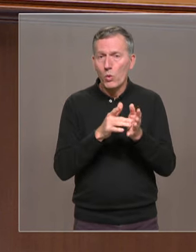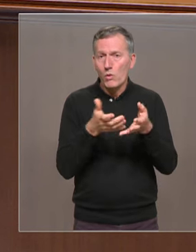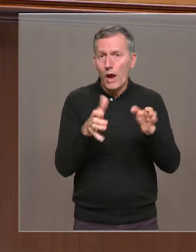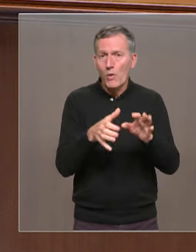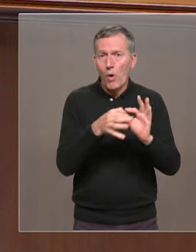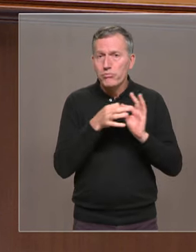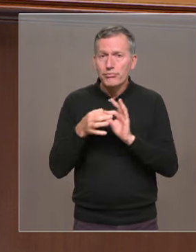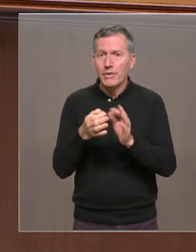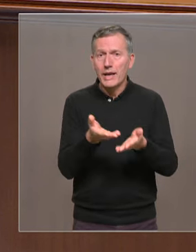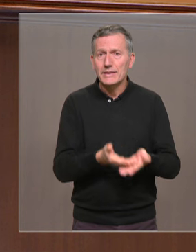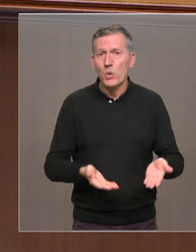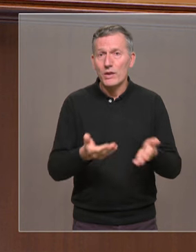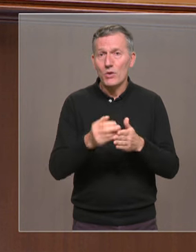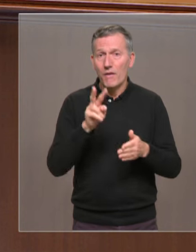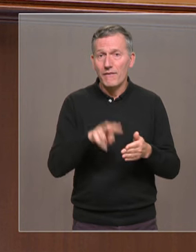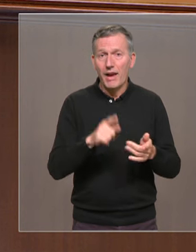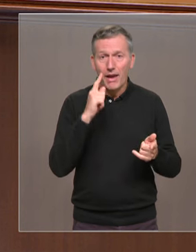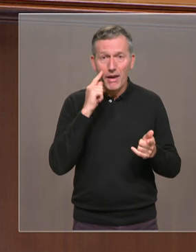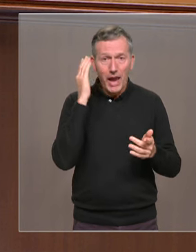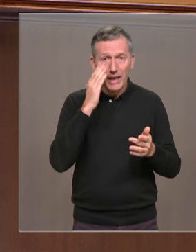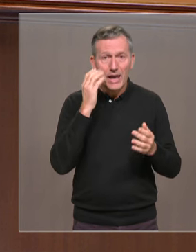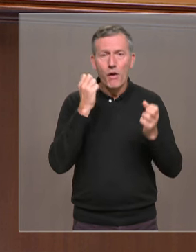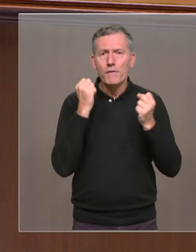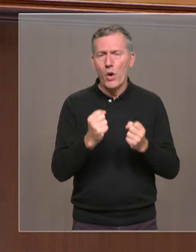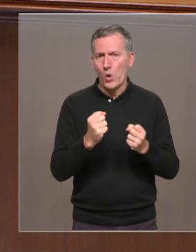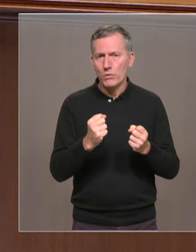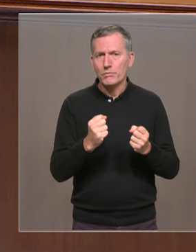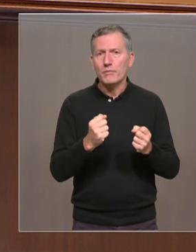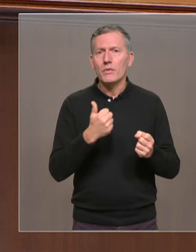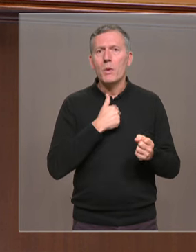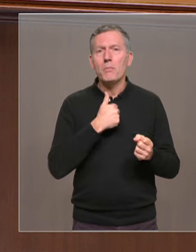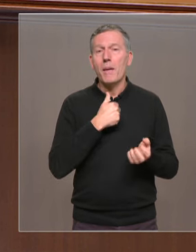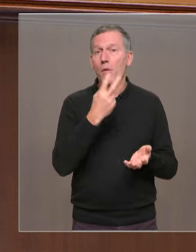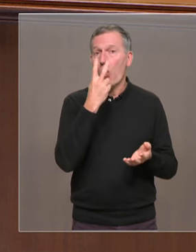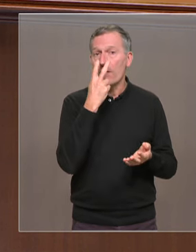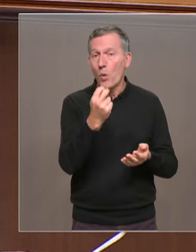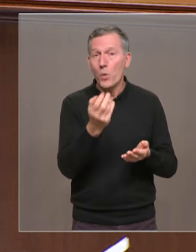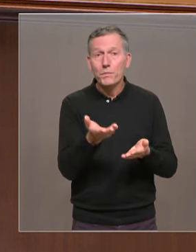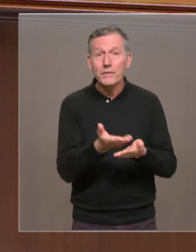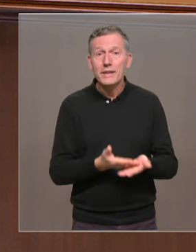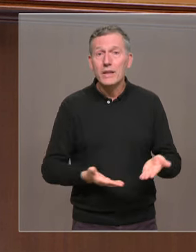à cette situation préoccupante. Ce que j'ai vu est une situation